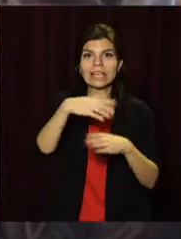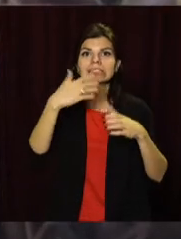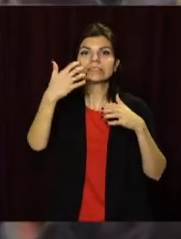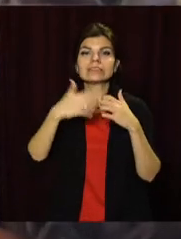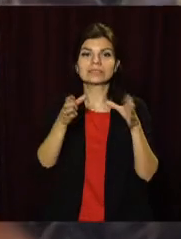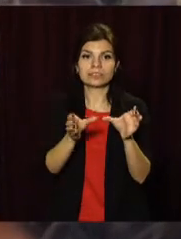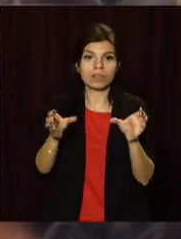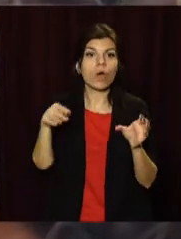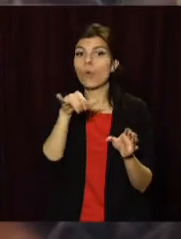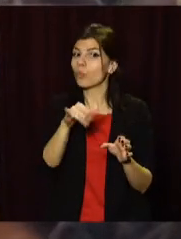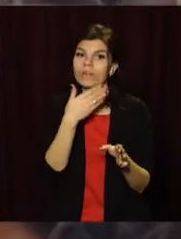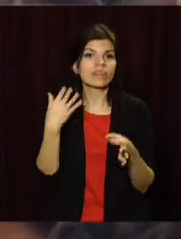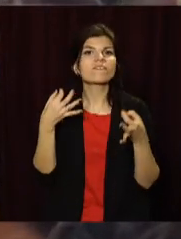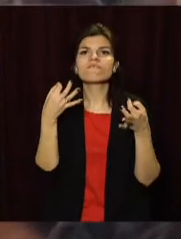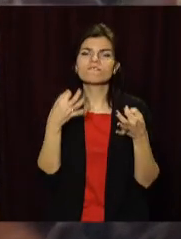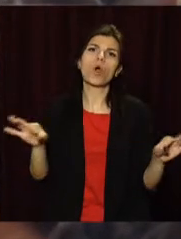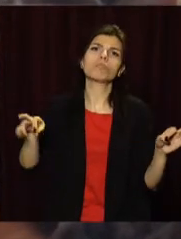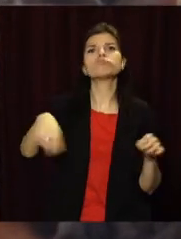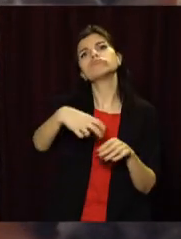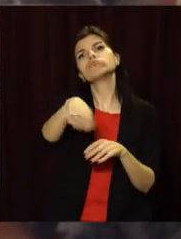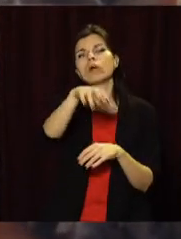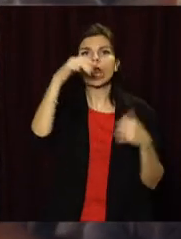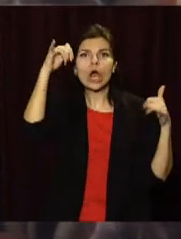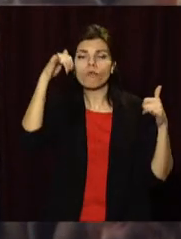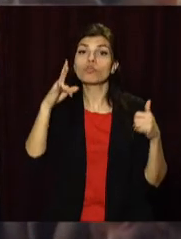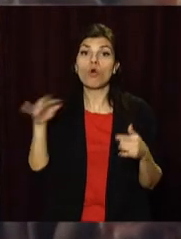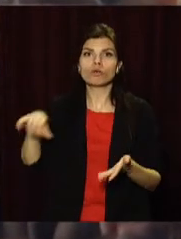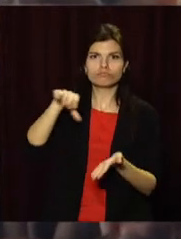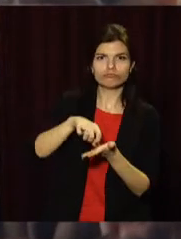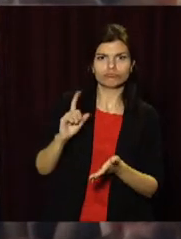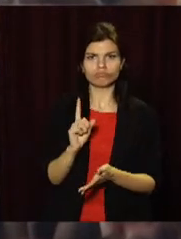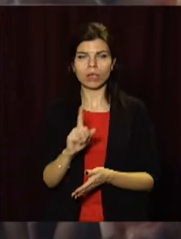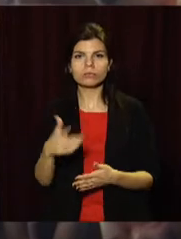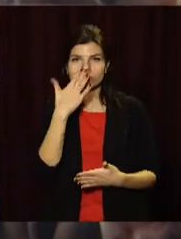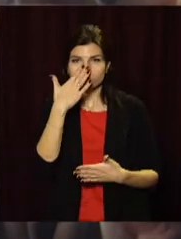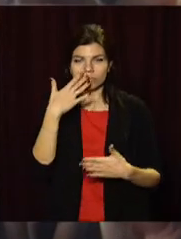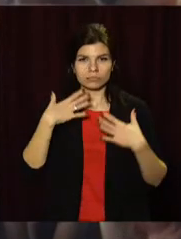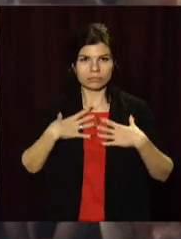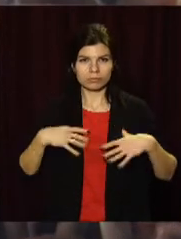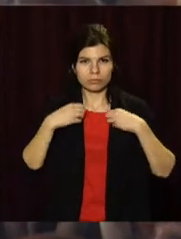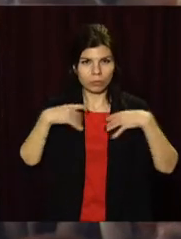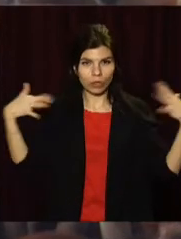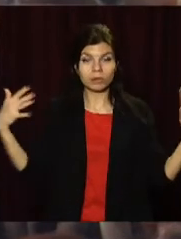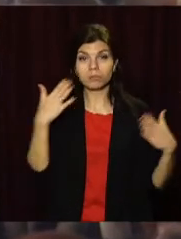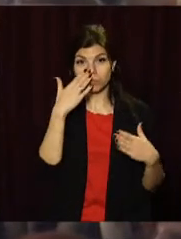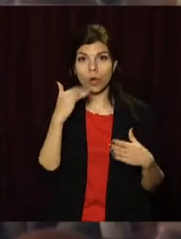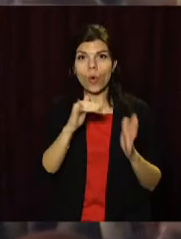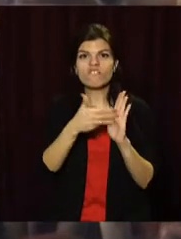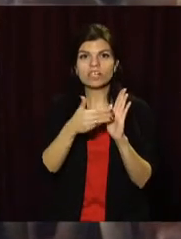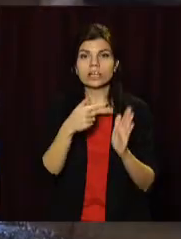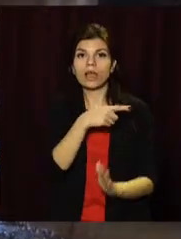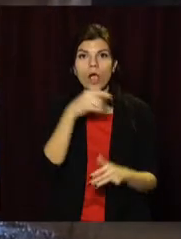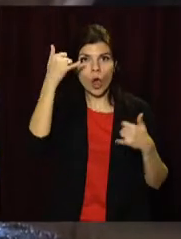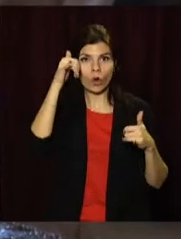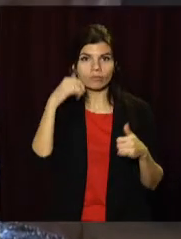него нет доступа конкретно к коровам, но своим присутствием, своим запахом он вызывает у них